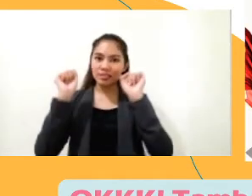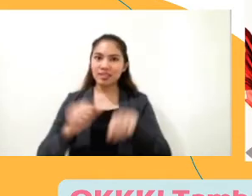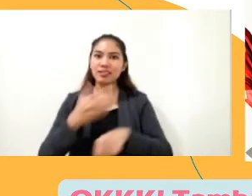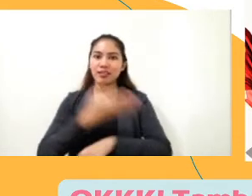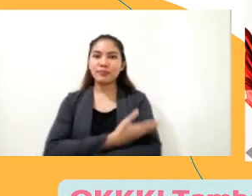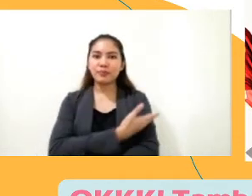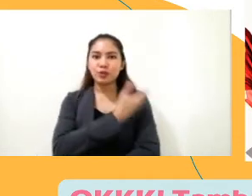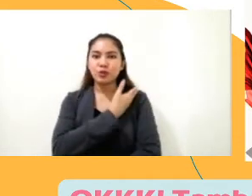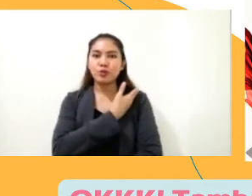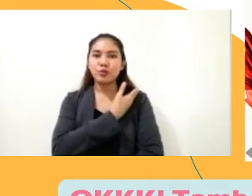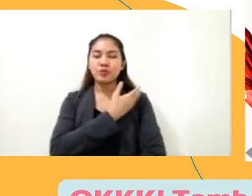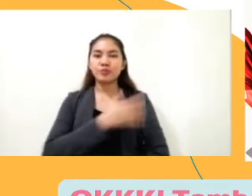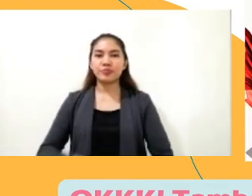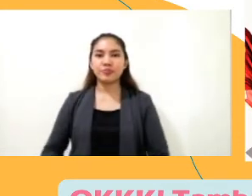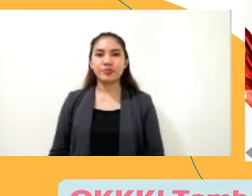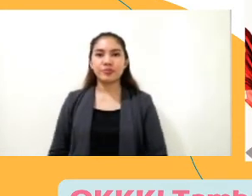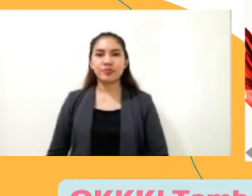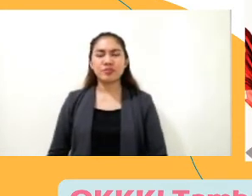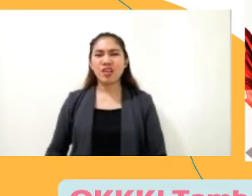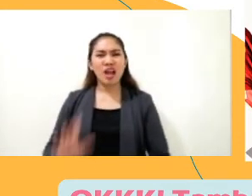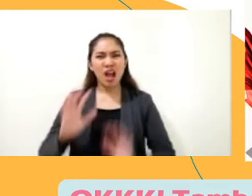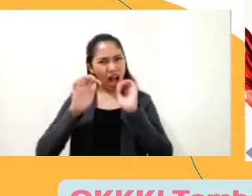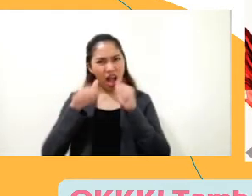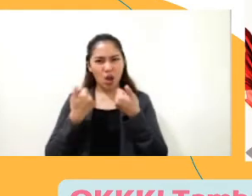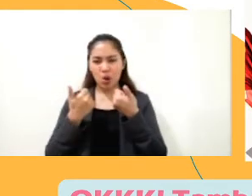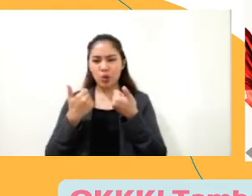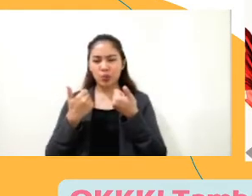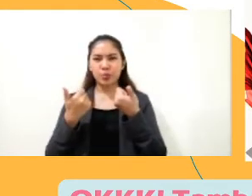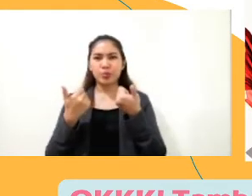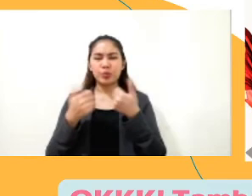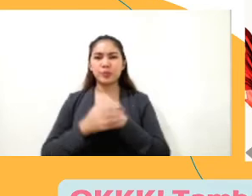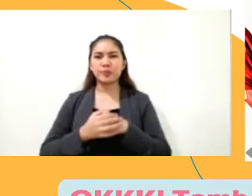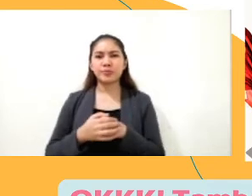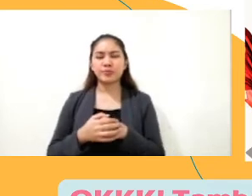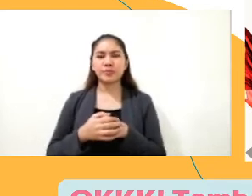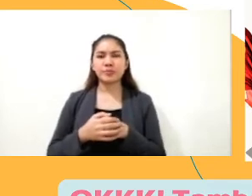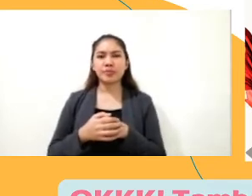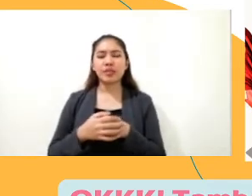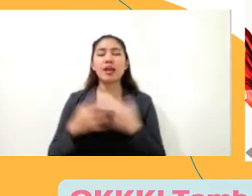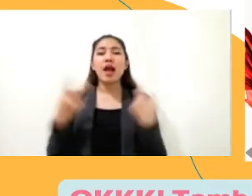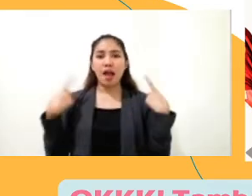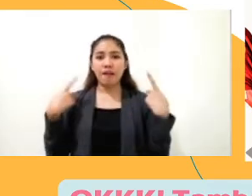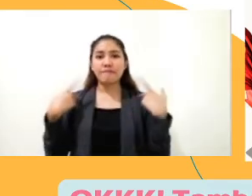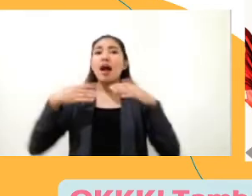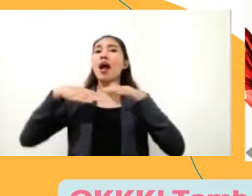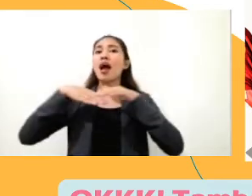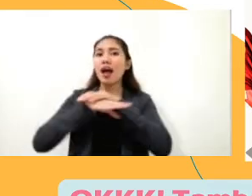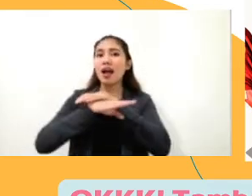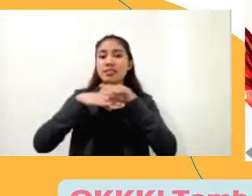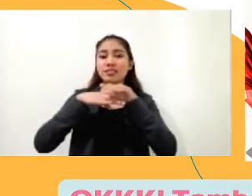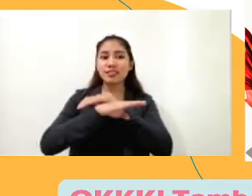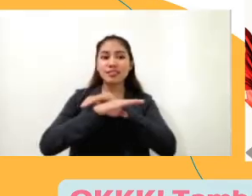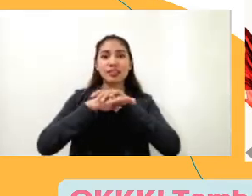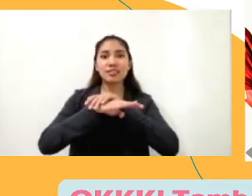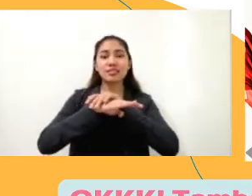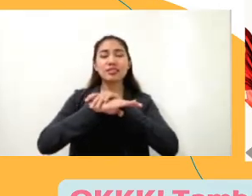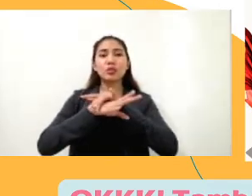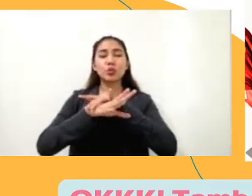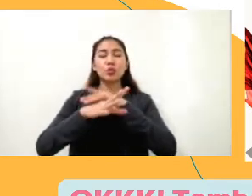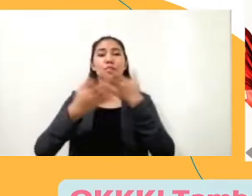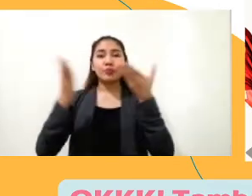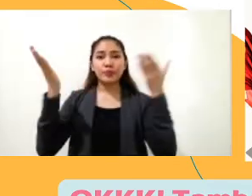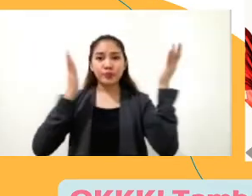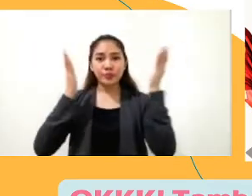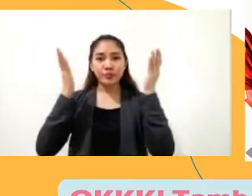kaunlaran sa aspetong kalayaan? Una, may access tayo sa pangangalagang